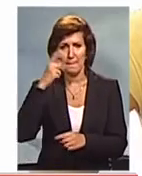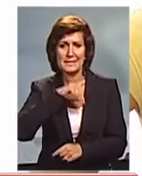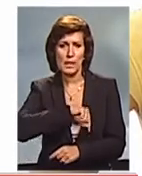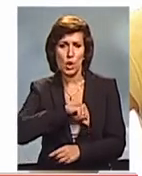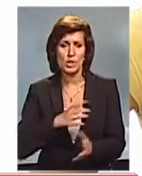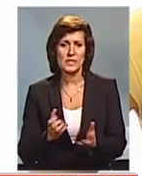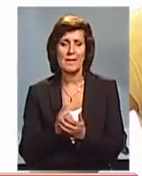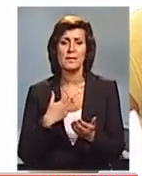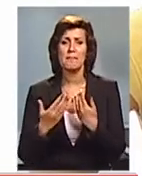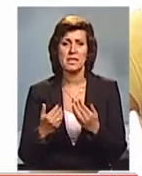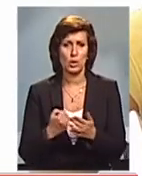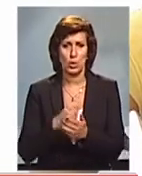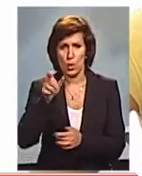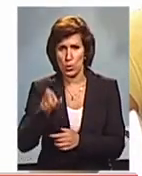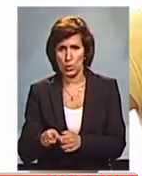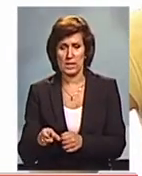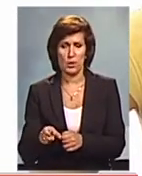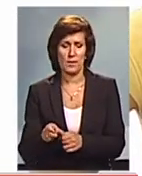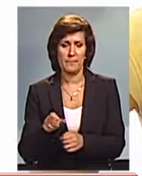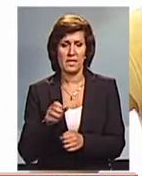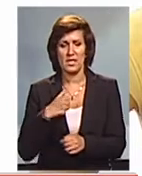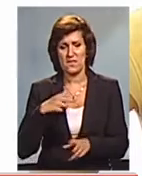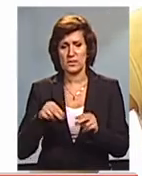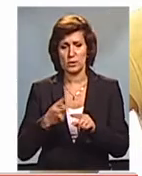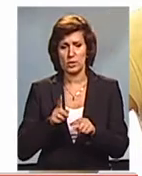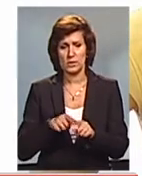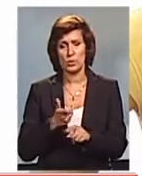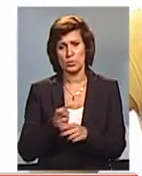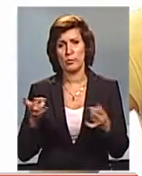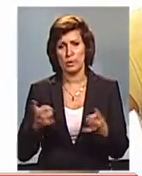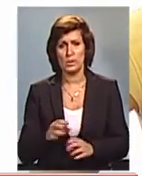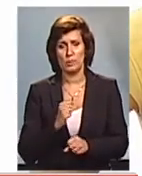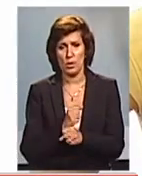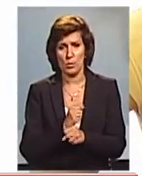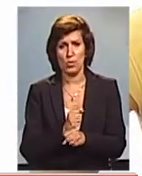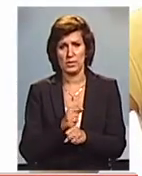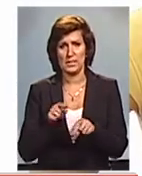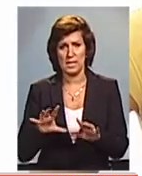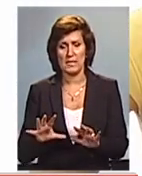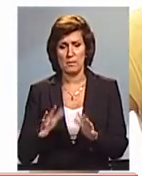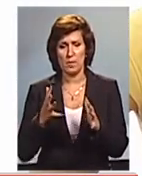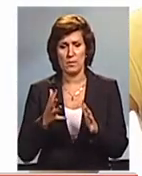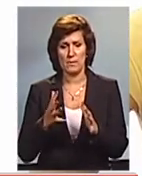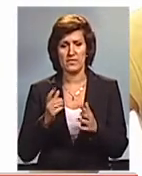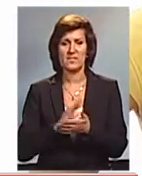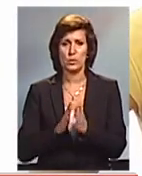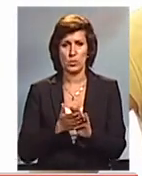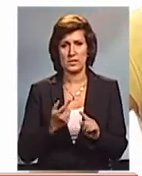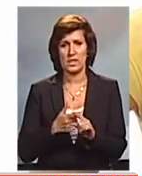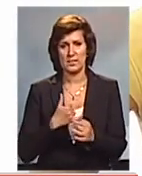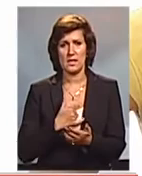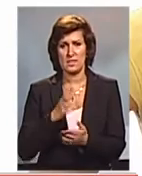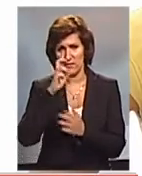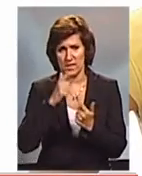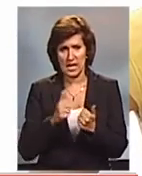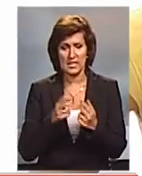психологічно знайти підхід до людини, з якою спілкуватися. Але я вважаю, що це дуже потрібна робота на даний момент, в даній ситуації, яка в нас зараз в